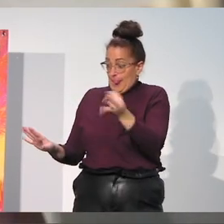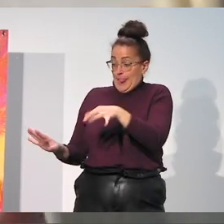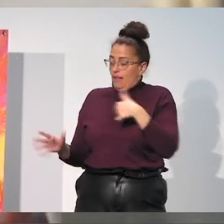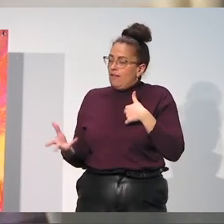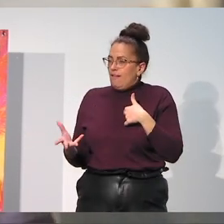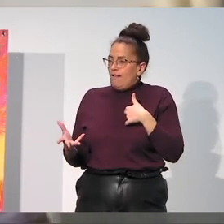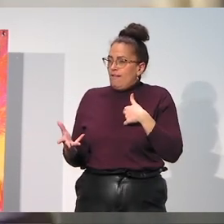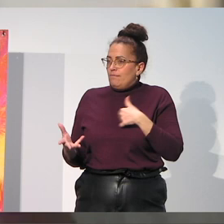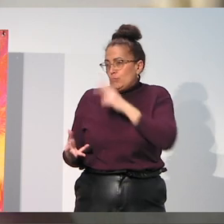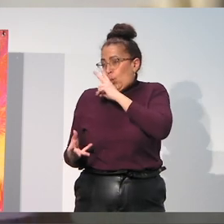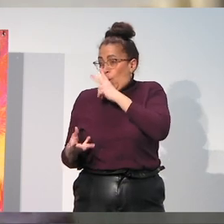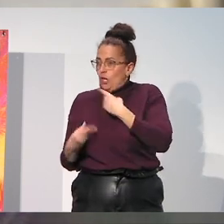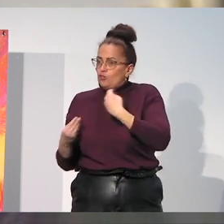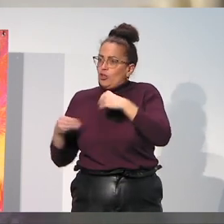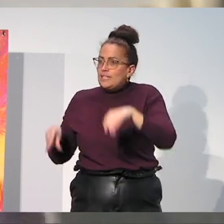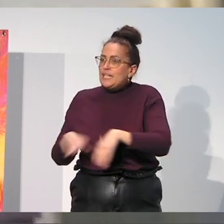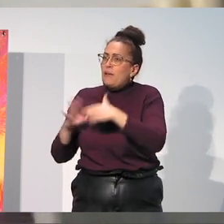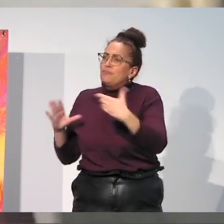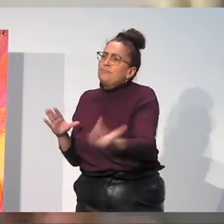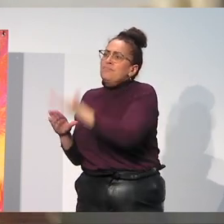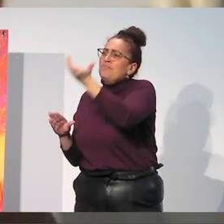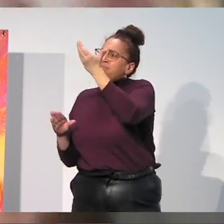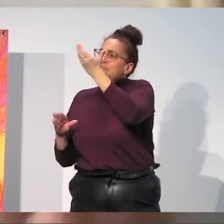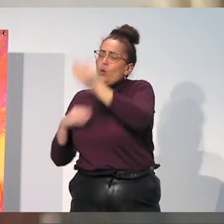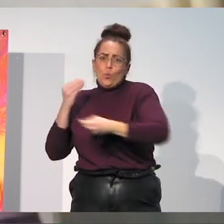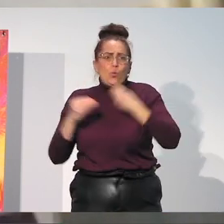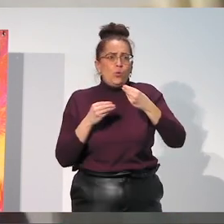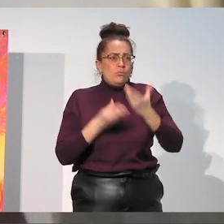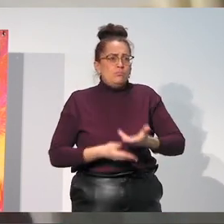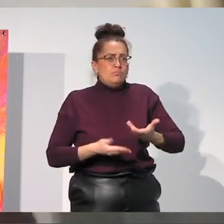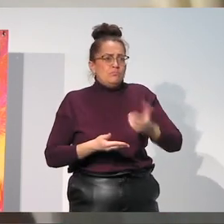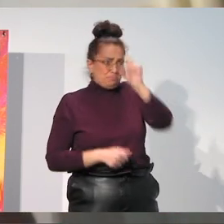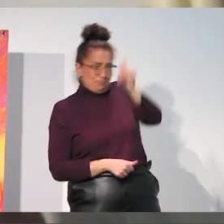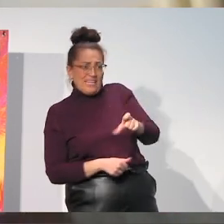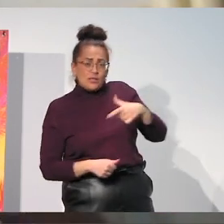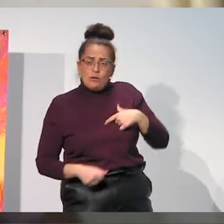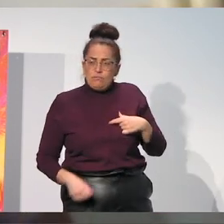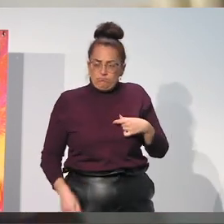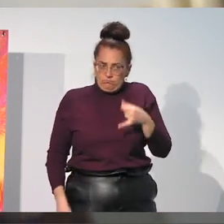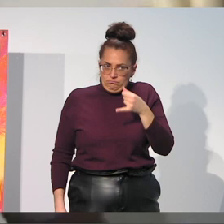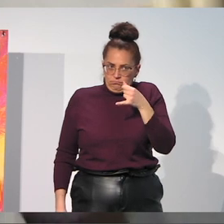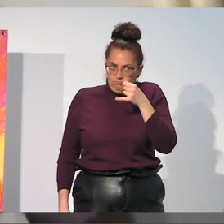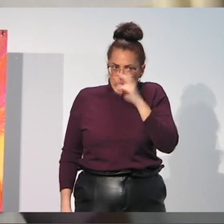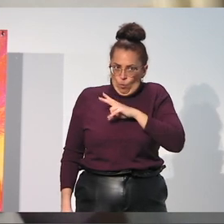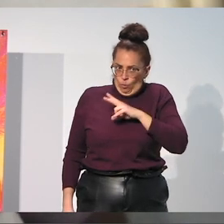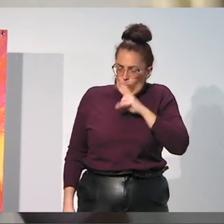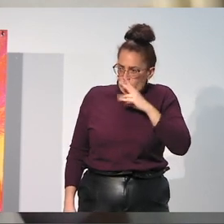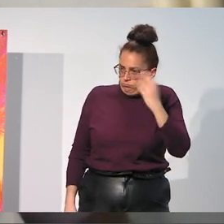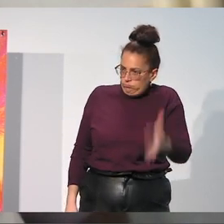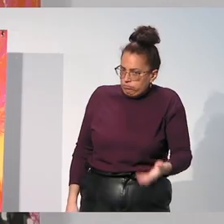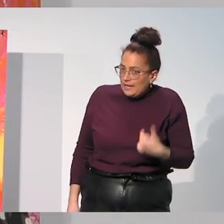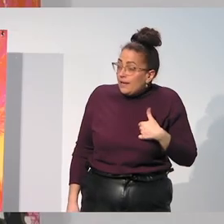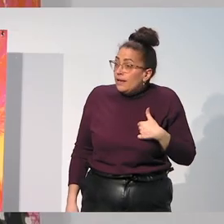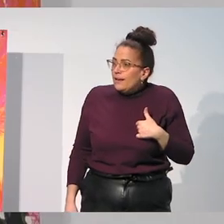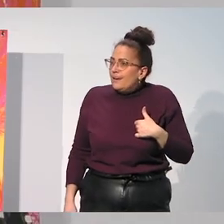côté ridicule et illusoire. Et c'est là-dessus que j'ai essayé de jouer. Et pour revenir au soleil, comment est-ce que